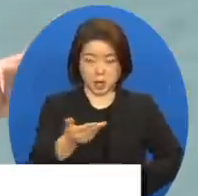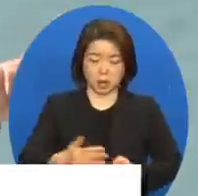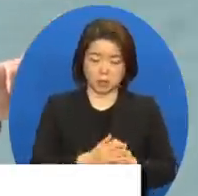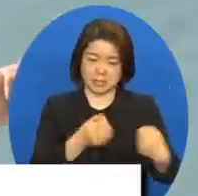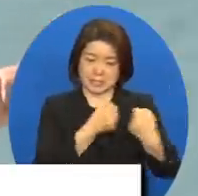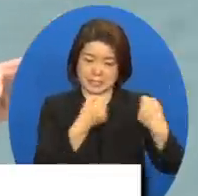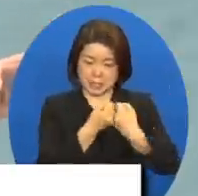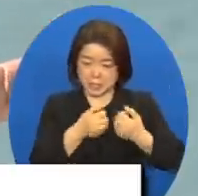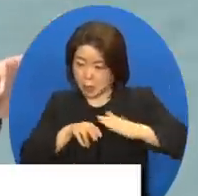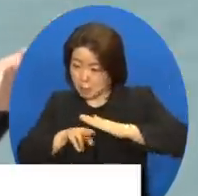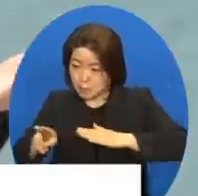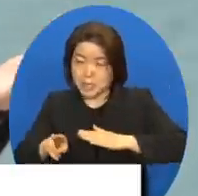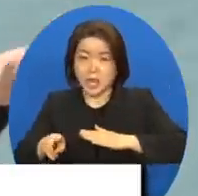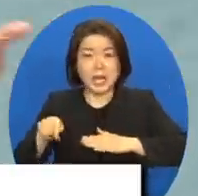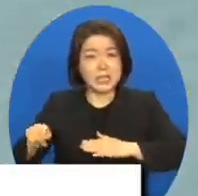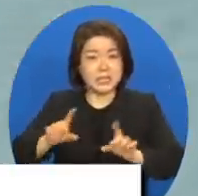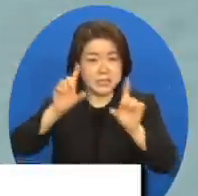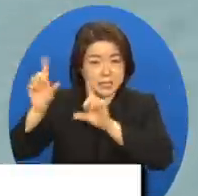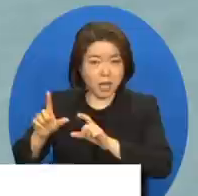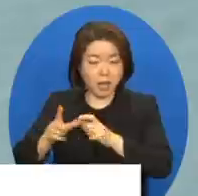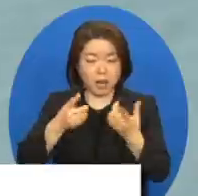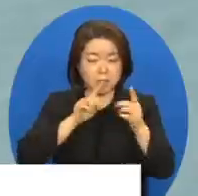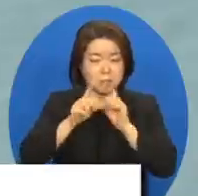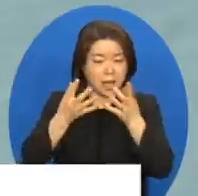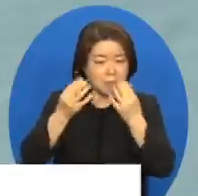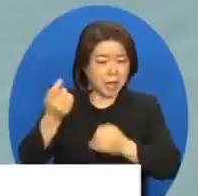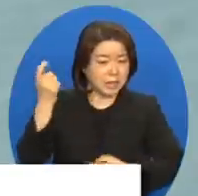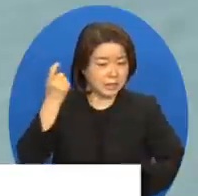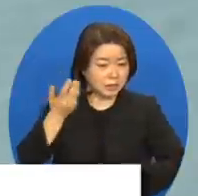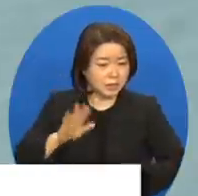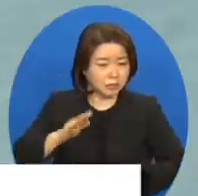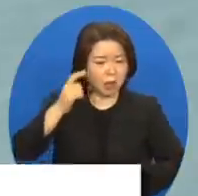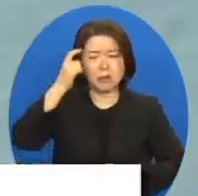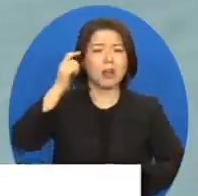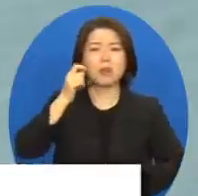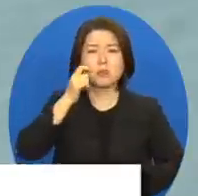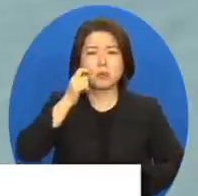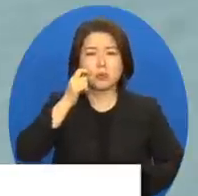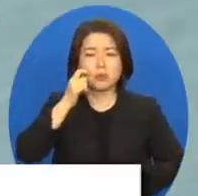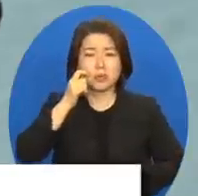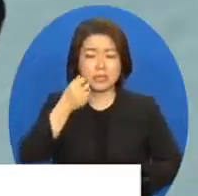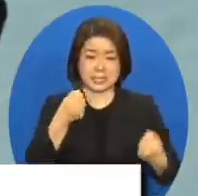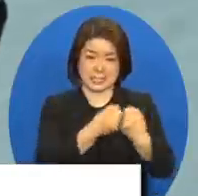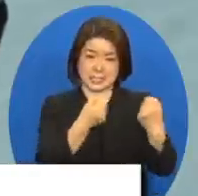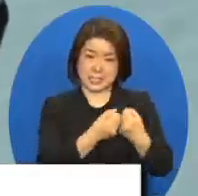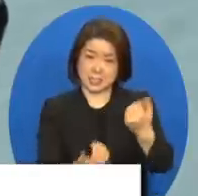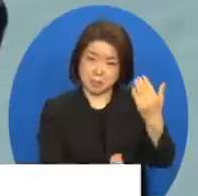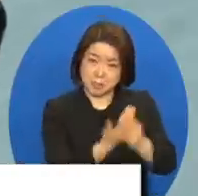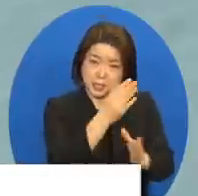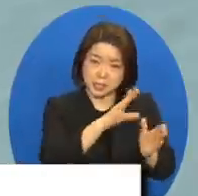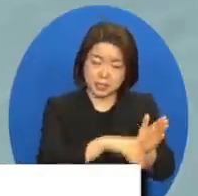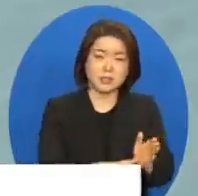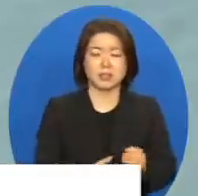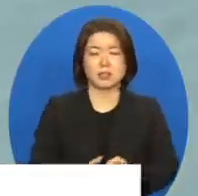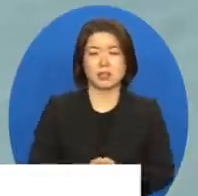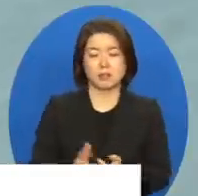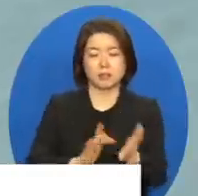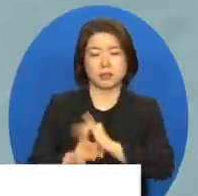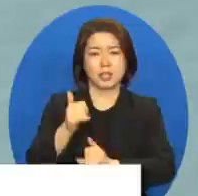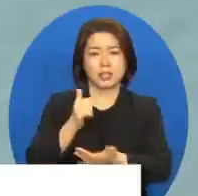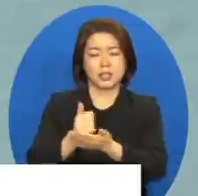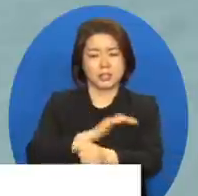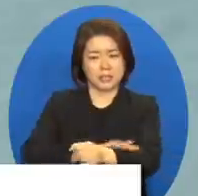많이 들어보았지만 아마 거의 상상은 못하실 겁니다. 전쟁이 터졌을 때 예수를